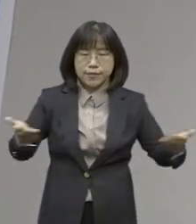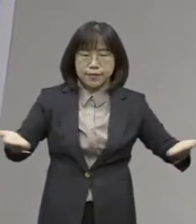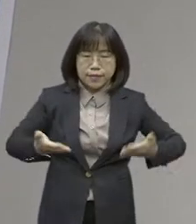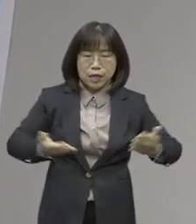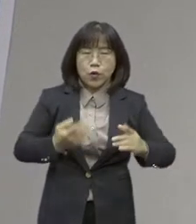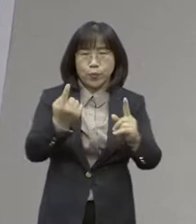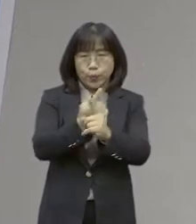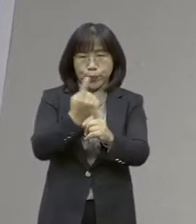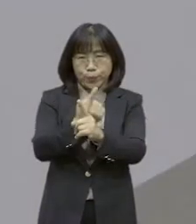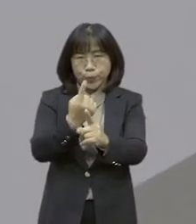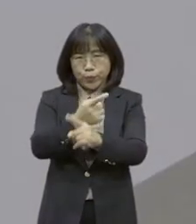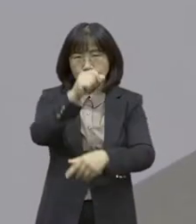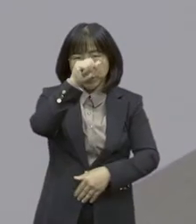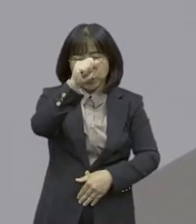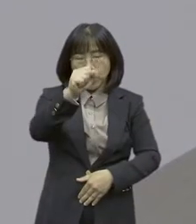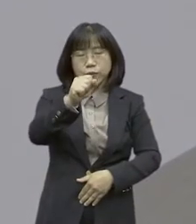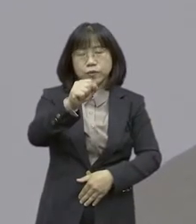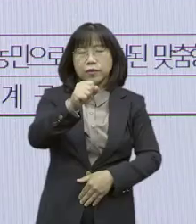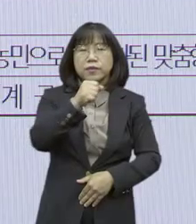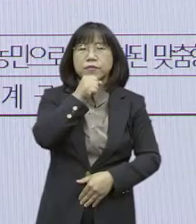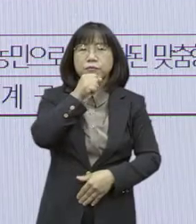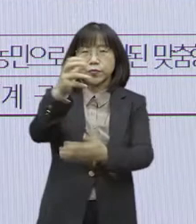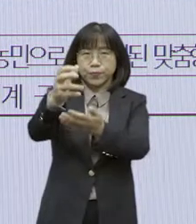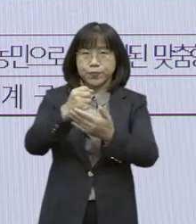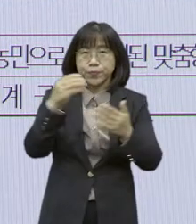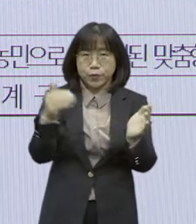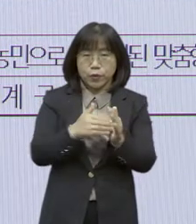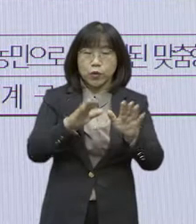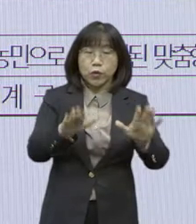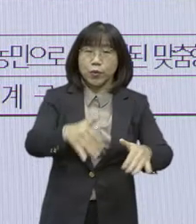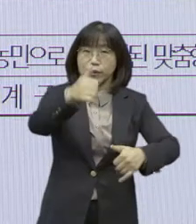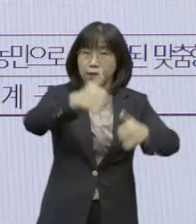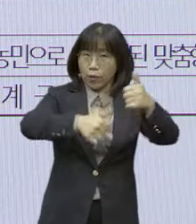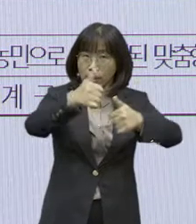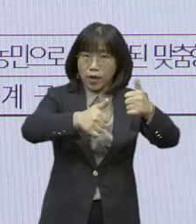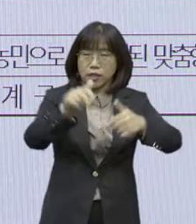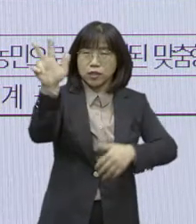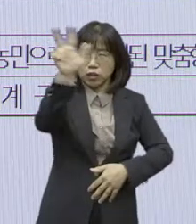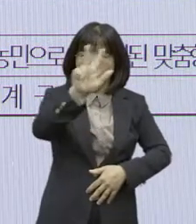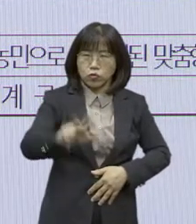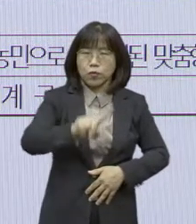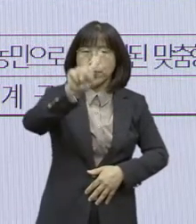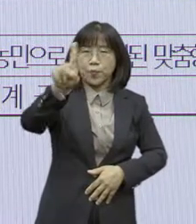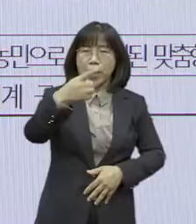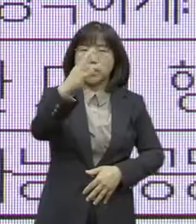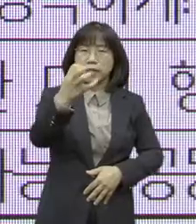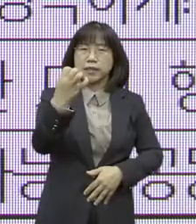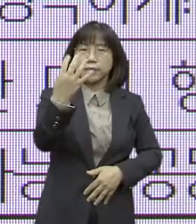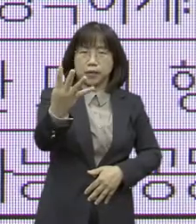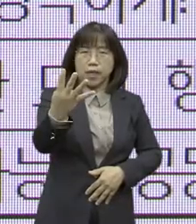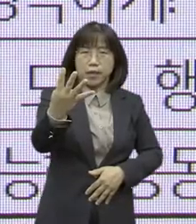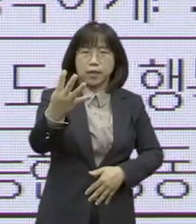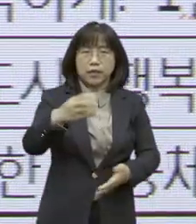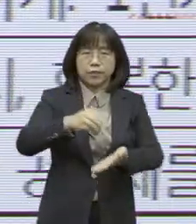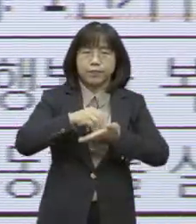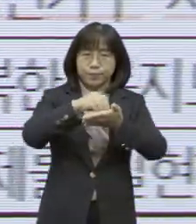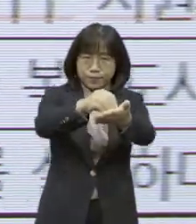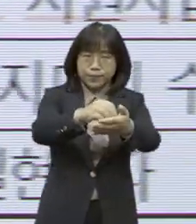것이 좋은 평가를 받았습니다. 한편 이번 대회에는 전국 144곳에서